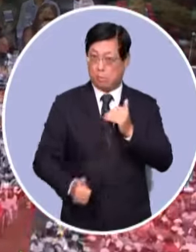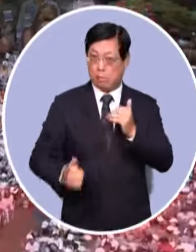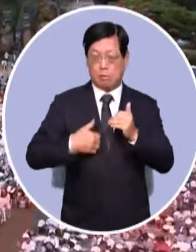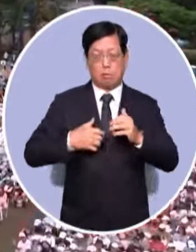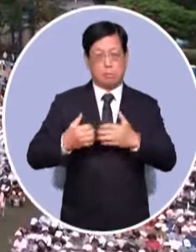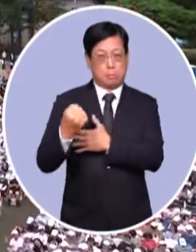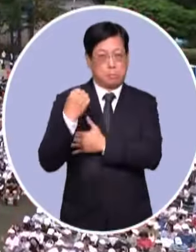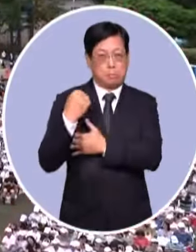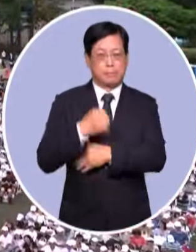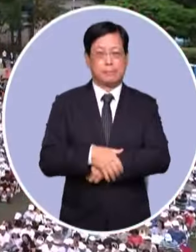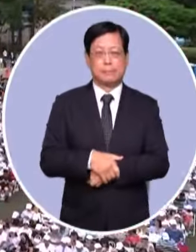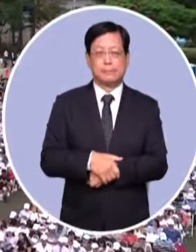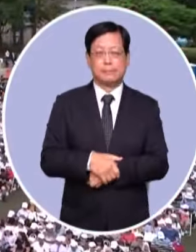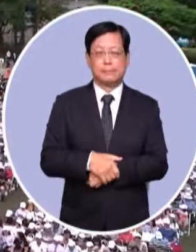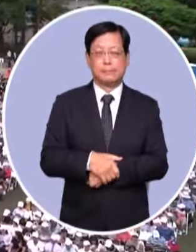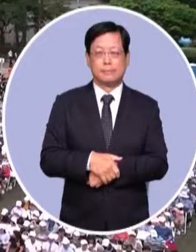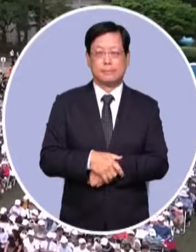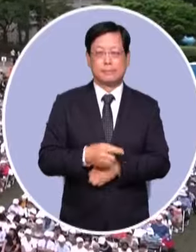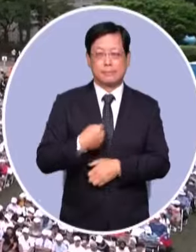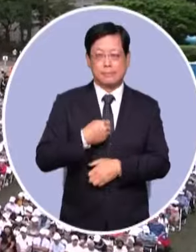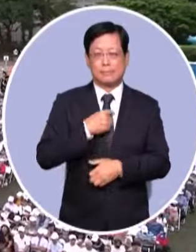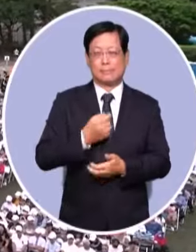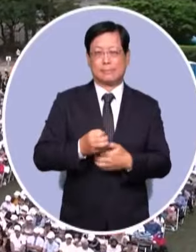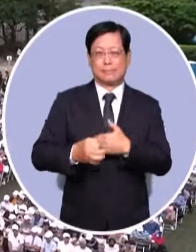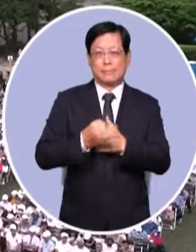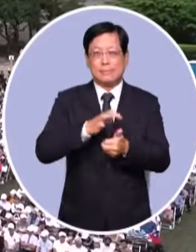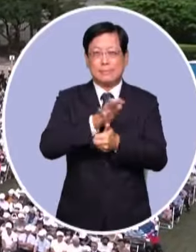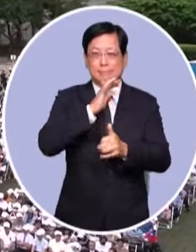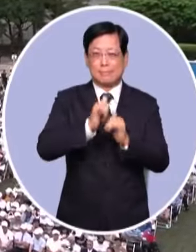拼。各位亲爱的国人同胞，